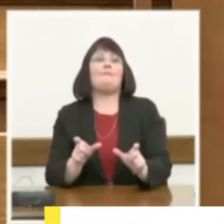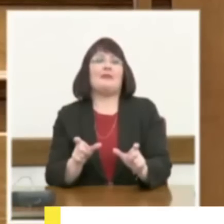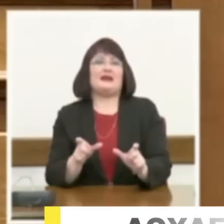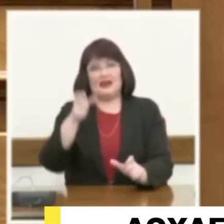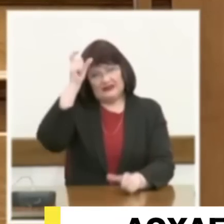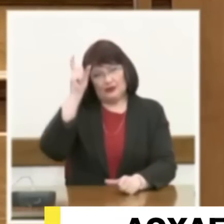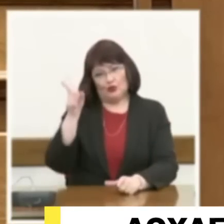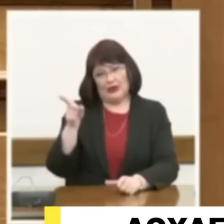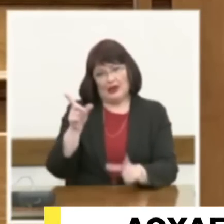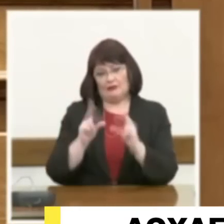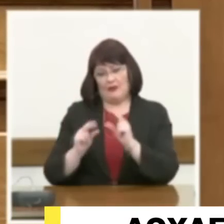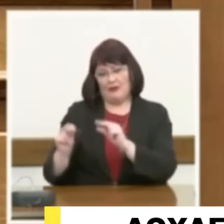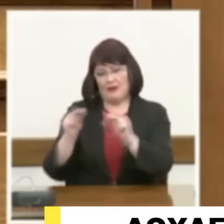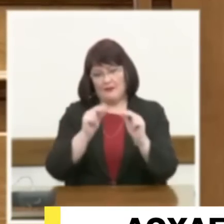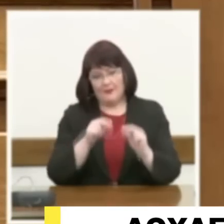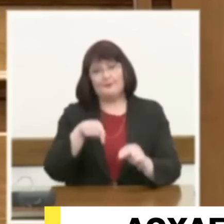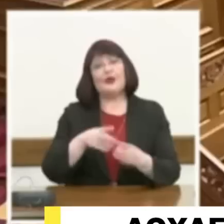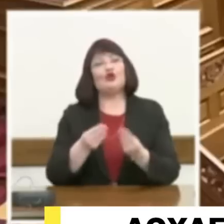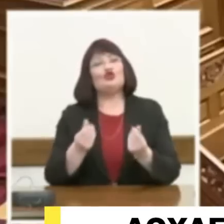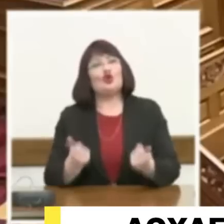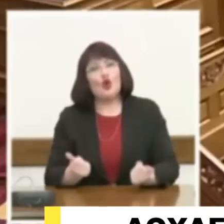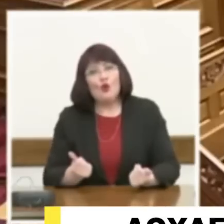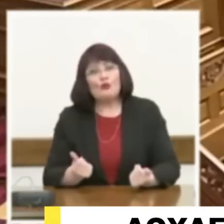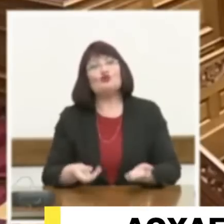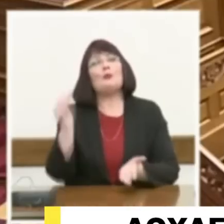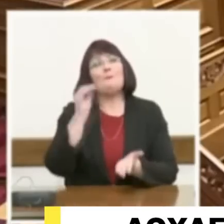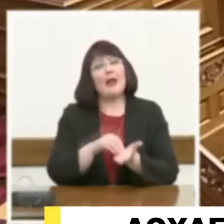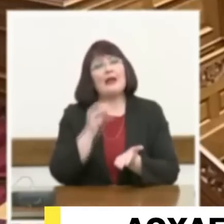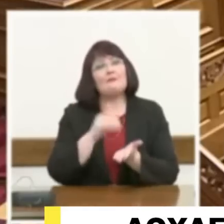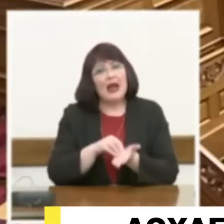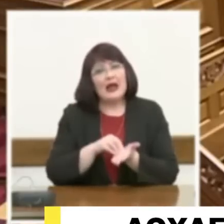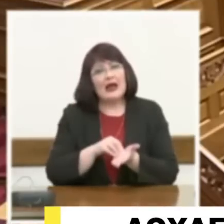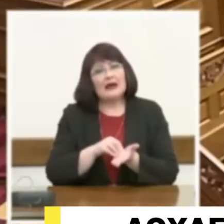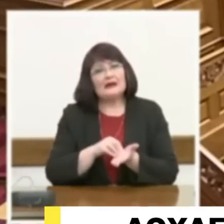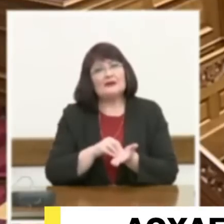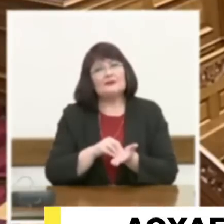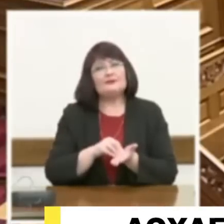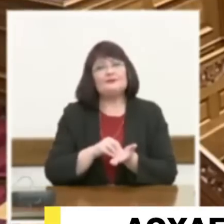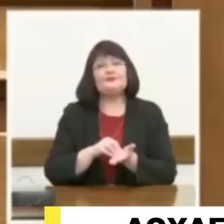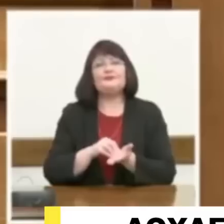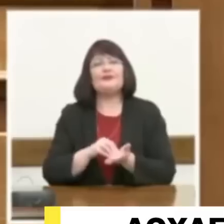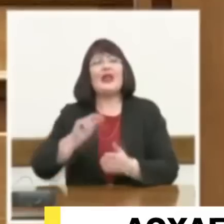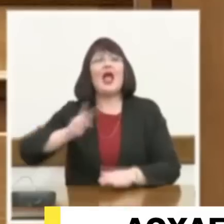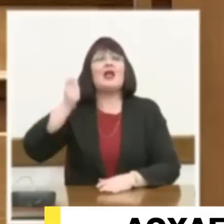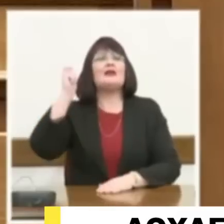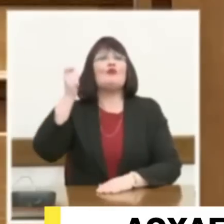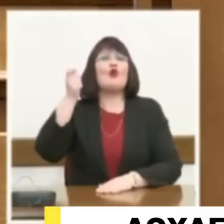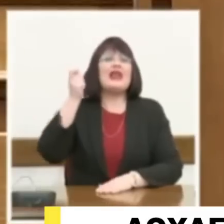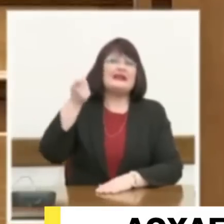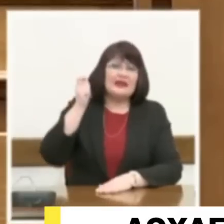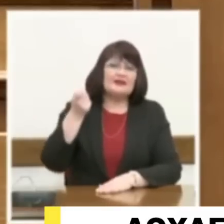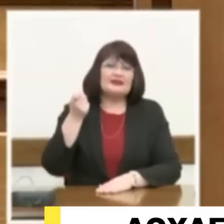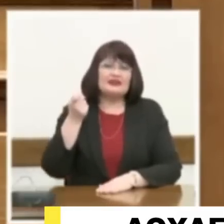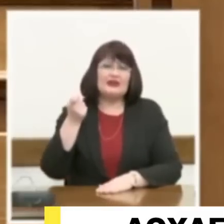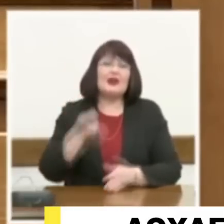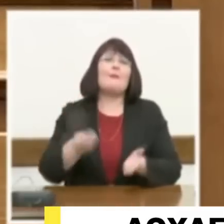αναστάτωση έχει προκληθεί με ένα νομοσχέδιο το οποίο πέρασε η κυβέρνηση ενώ και γόταν η Ελλάδα και το οποίο ουσιαστικά ανάβει το πράσινο φως